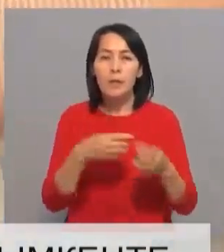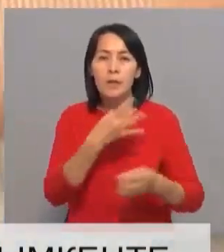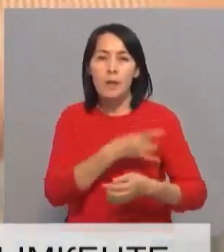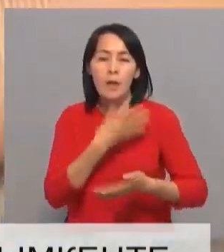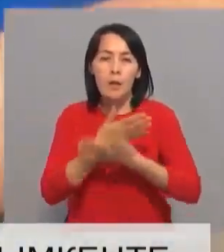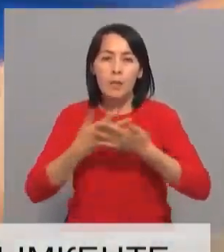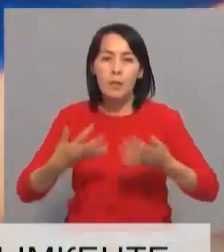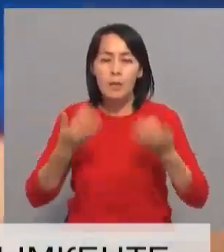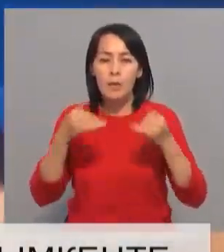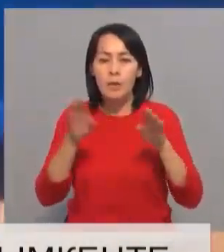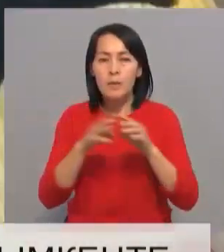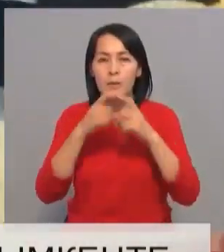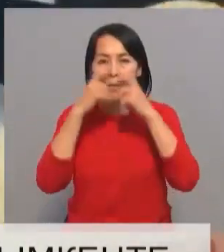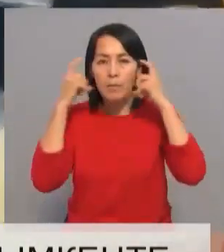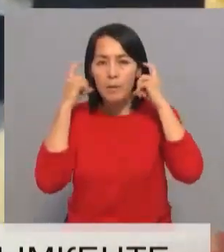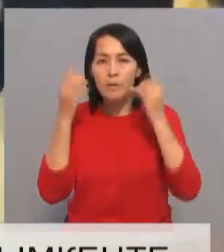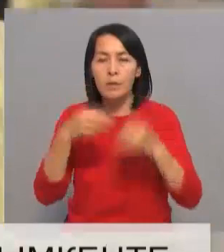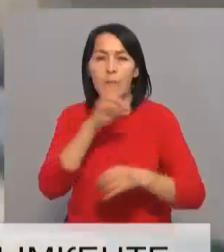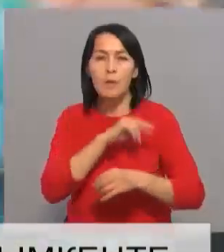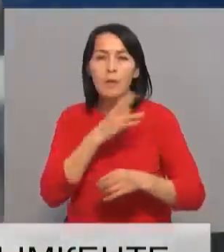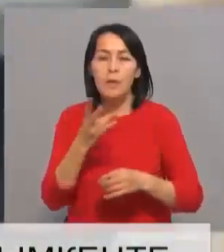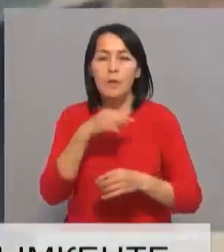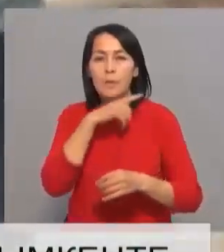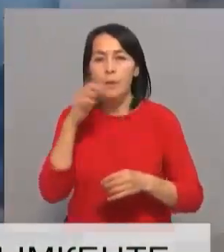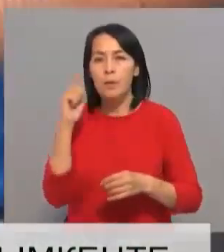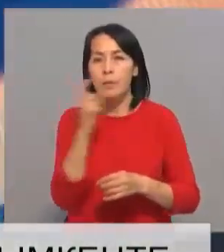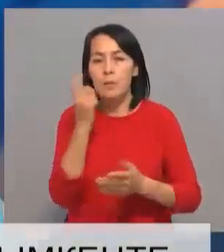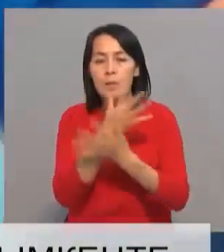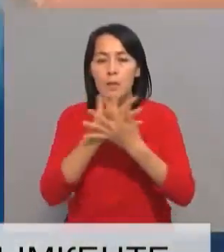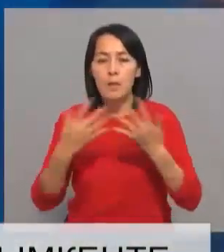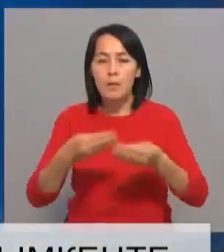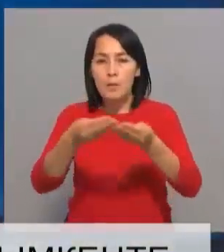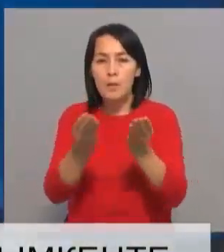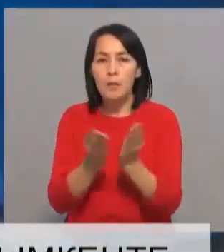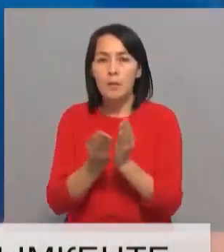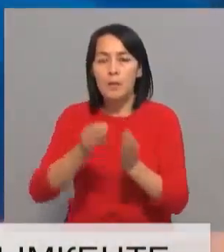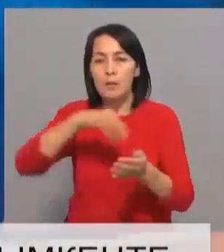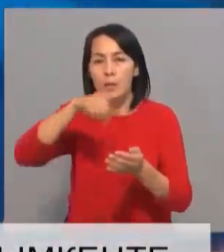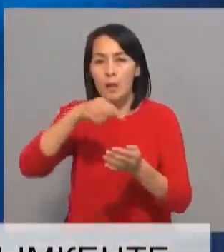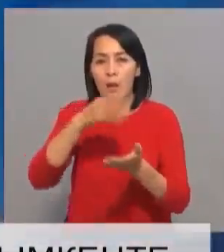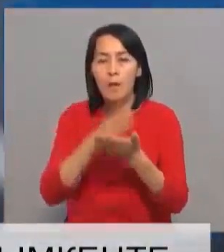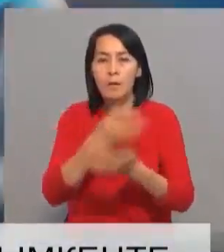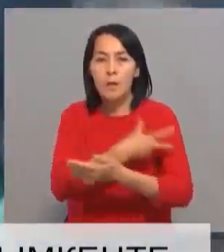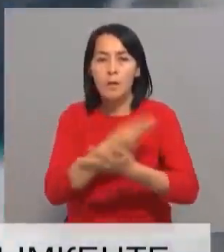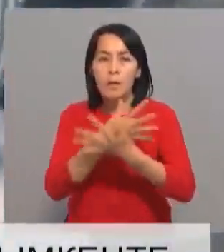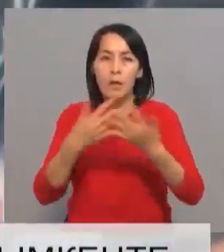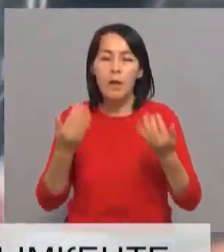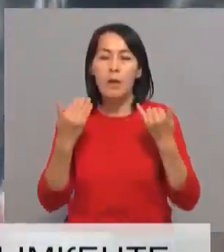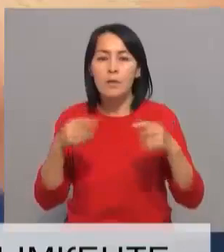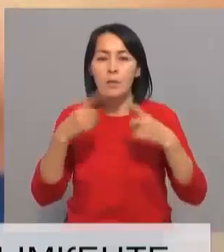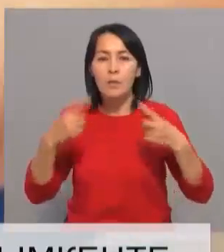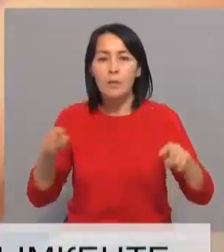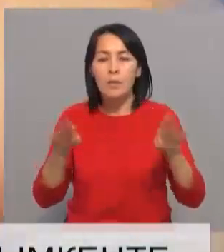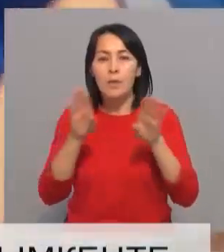синтетических наркотиков, маска-респиратор для работы с химическими веществами, контейнеры для перемешивания наркотических средств, оборудование